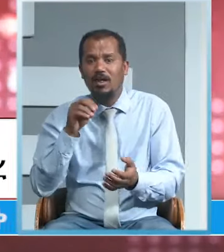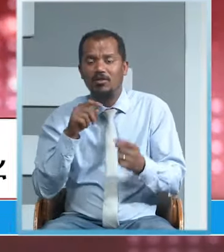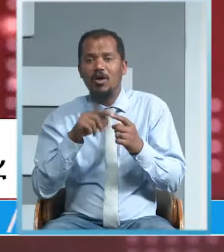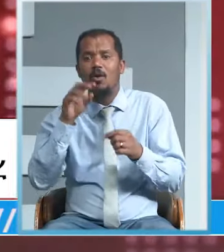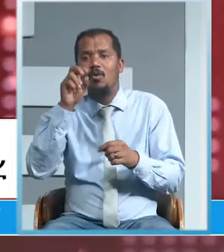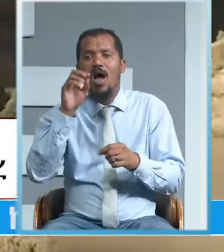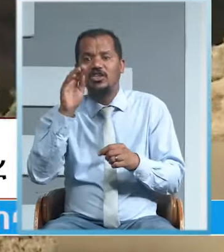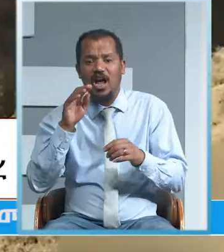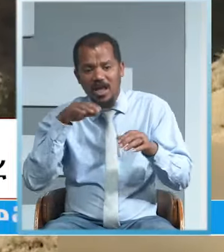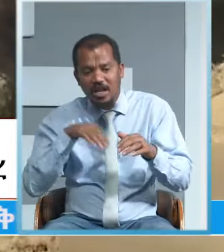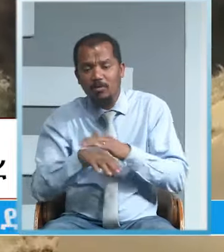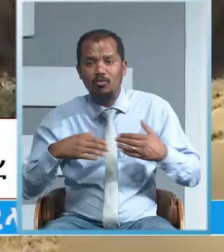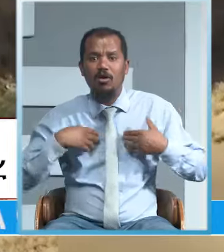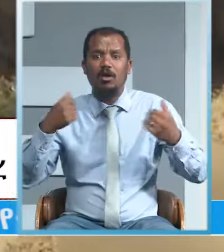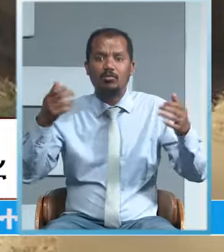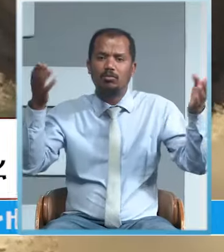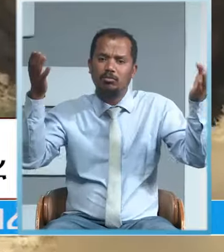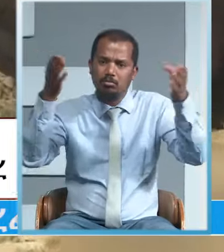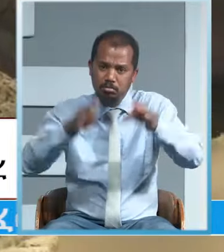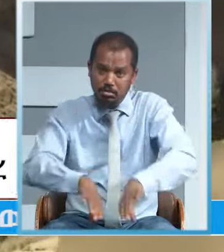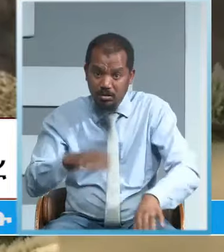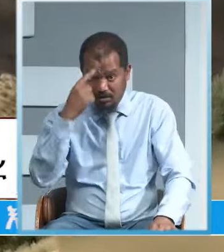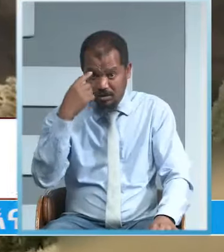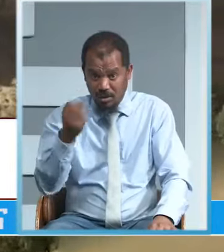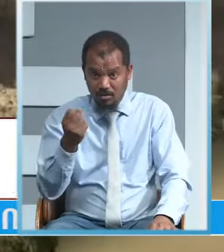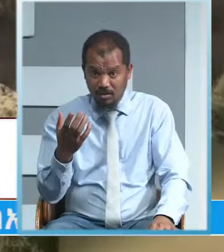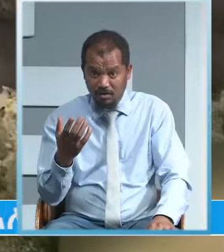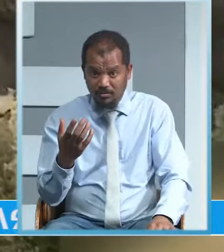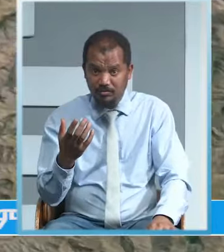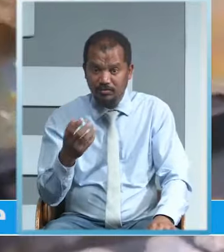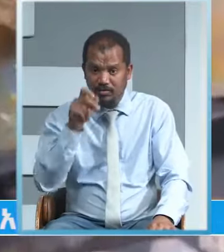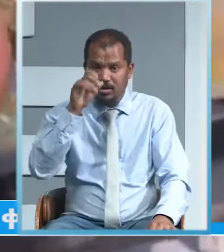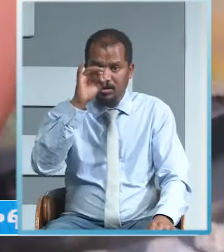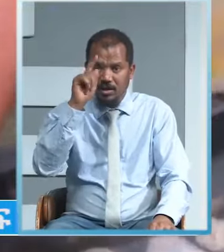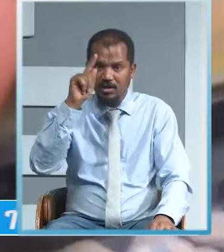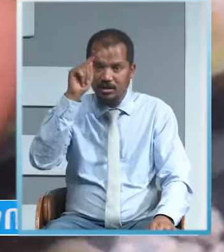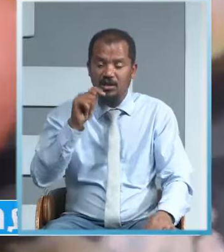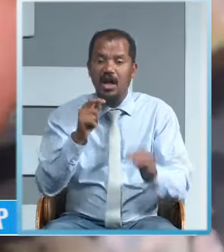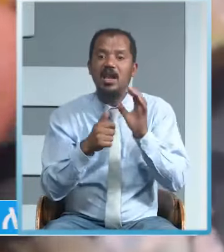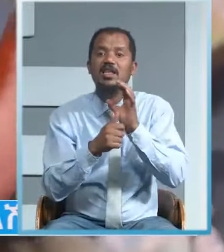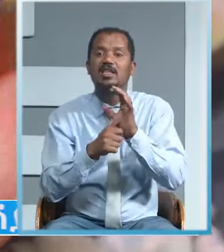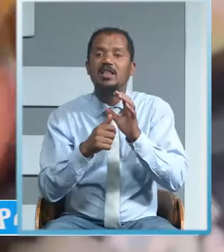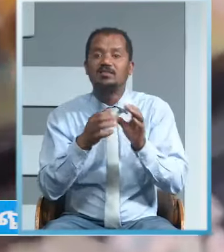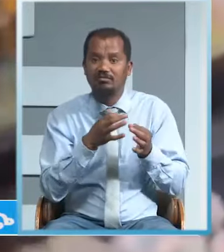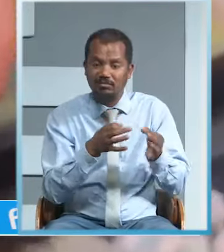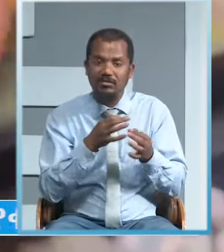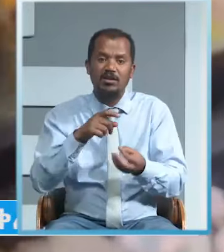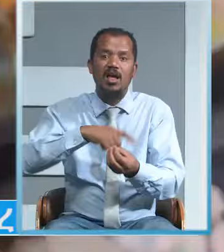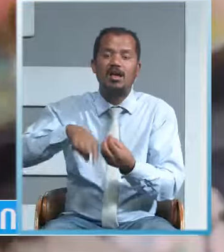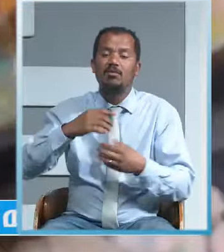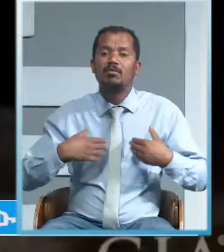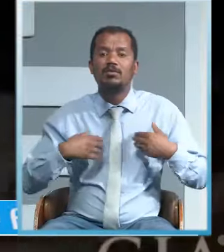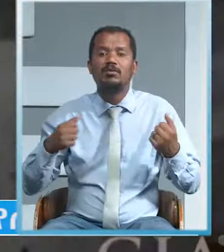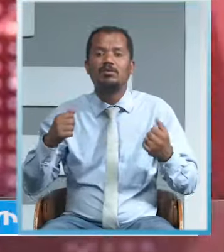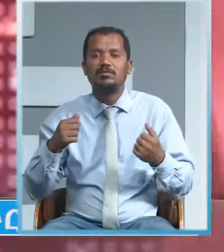ዋሻው የገቡ ወጣቶች ላይ መደርመሱ ይታወሳል። የደላንታ ወረዳ ለኢሳት እንደገለጸው የአካባቢውን